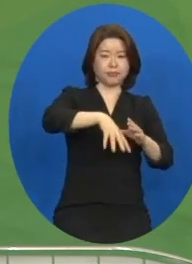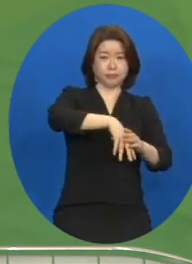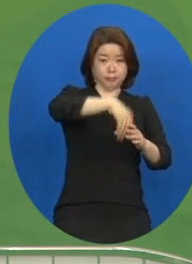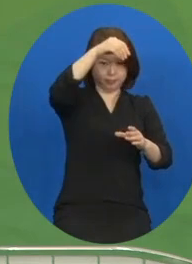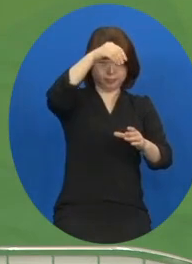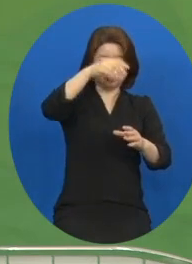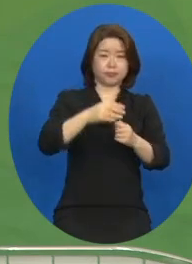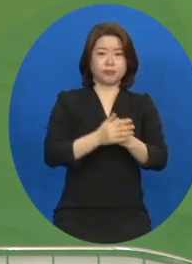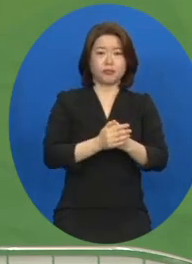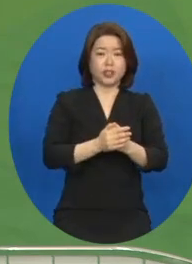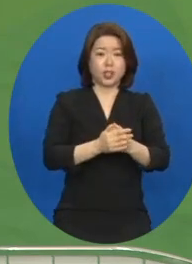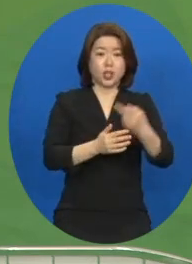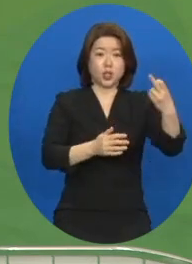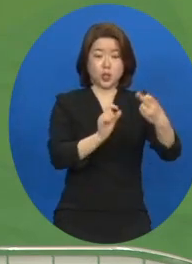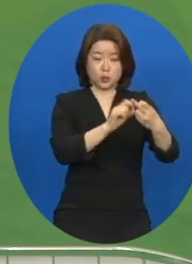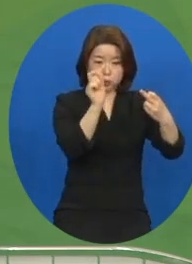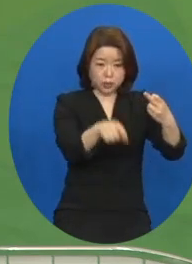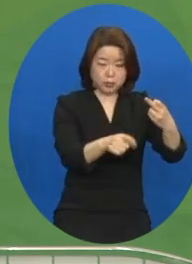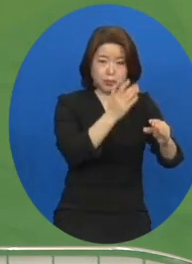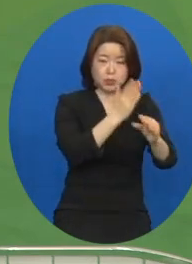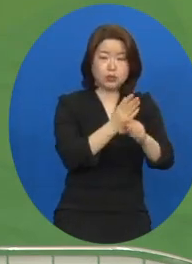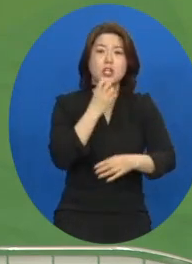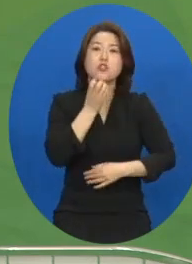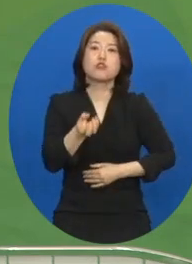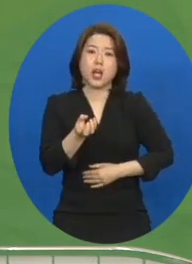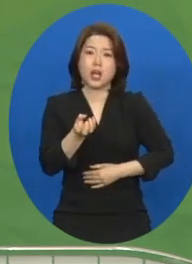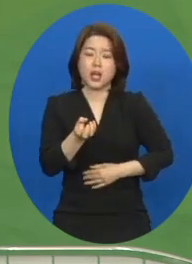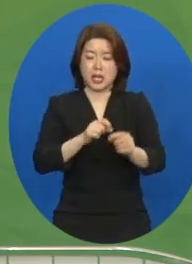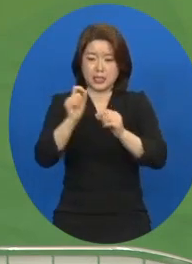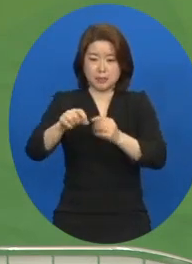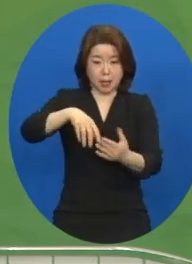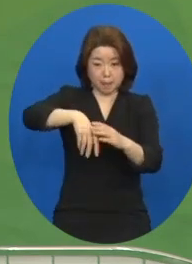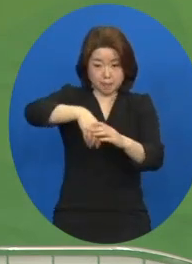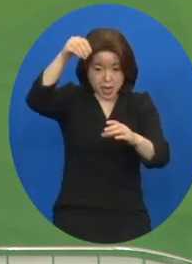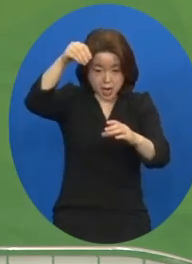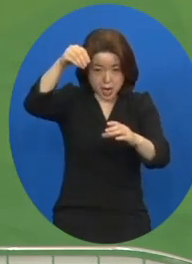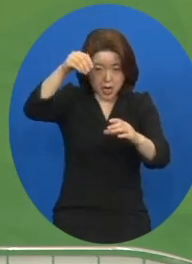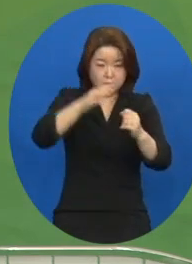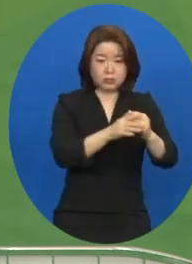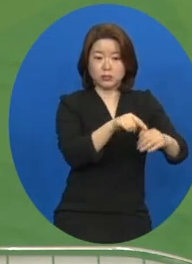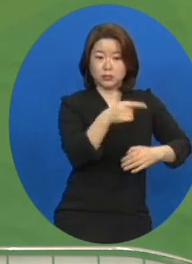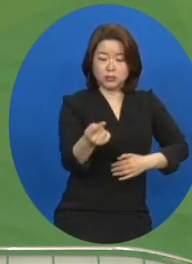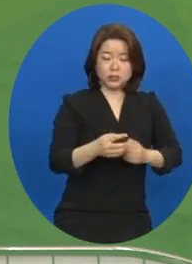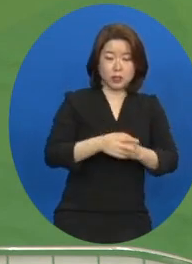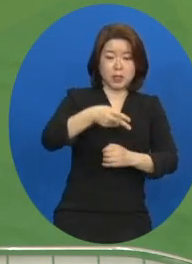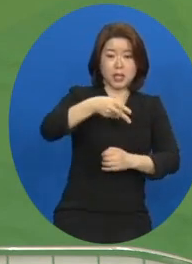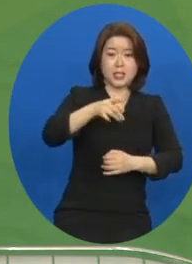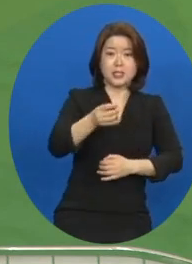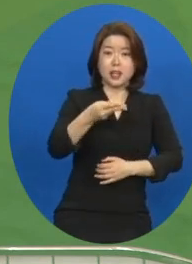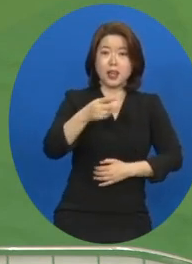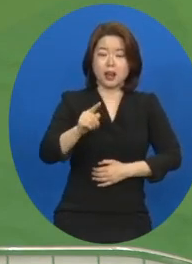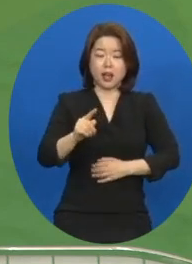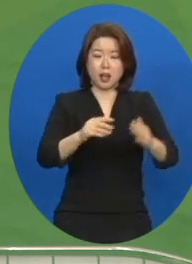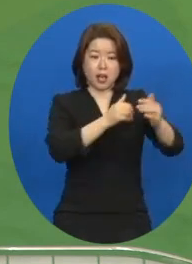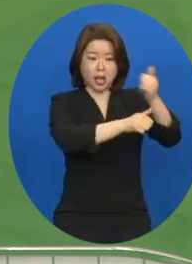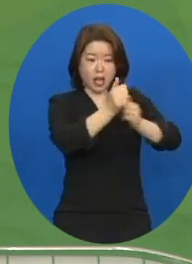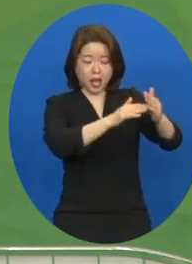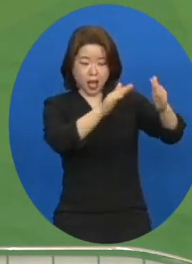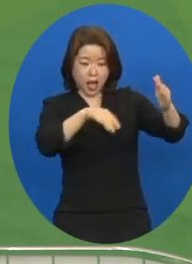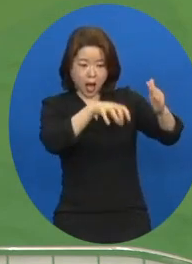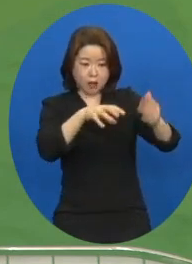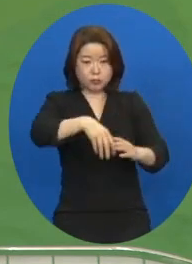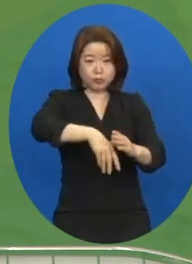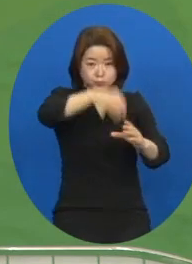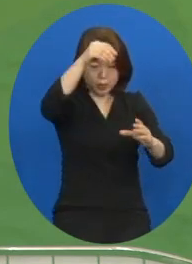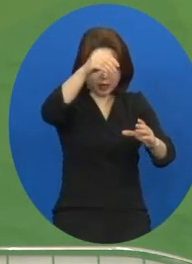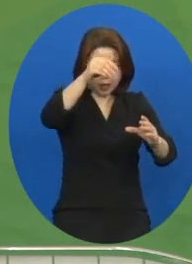지파 중에 유다 지파가 뽑혔습니다. 그 유다 지파 중에 세라 가문이 뽑혔습니다. 그